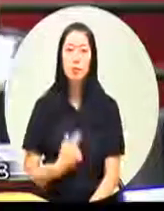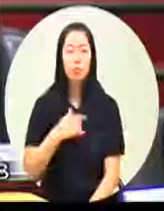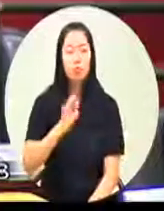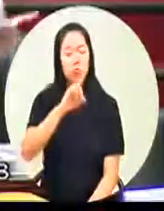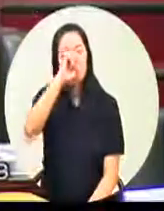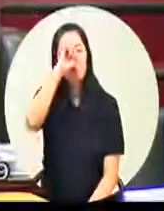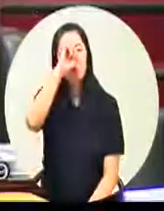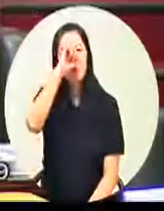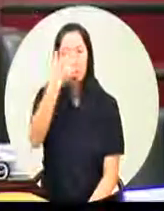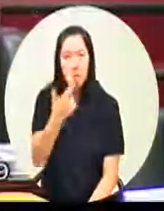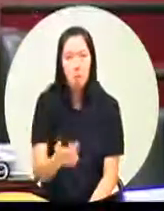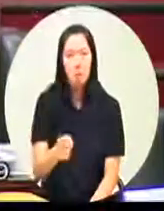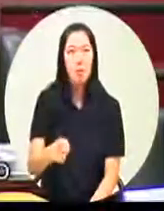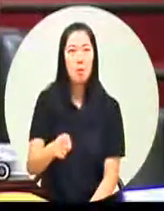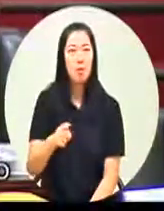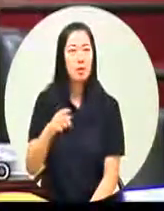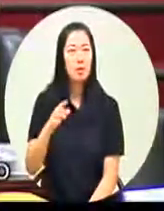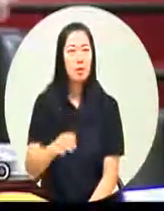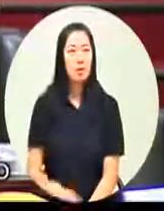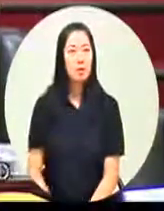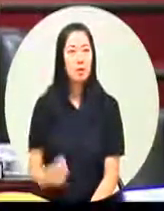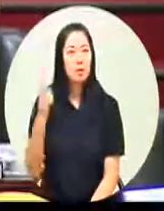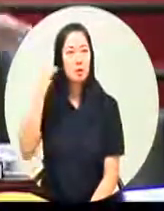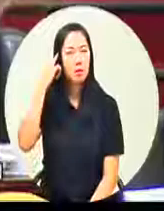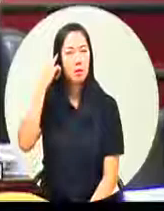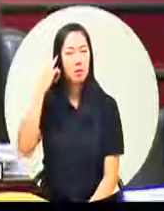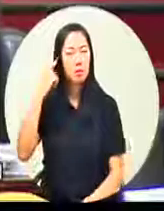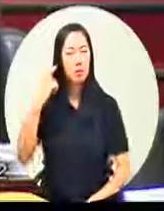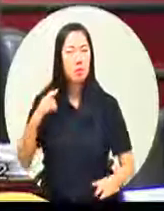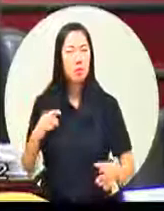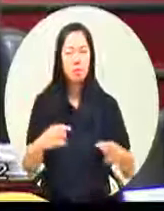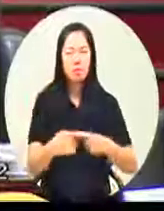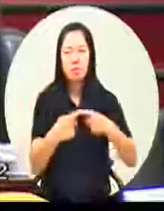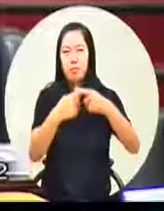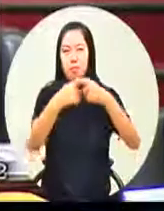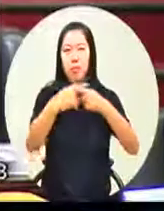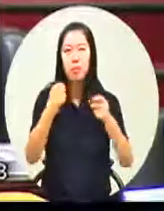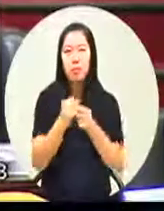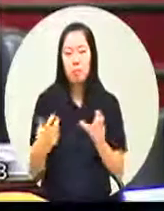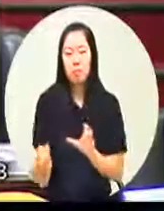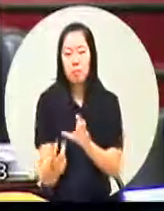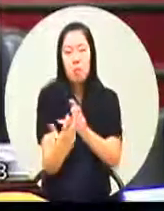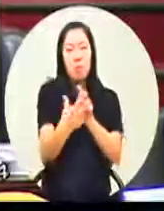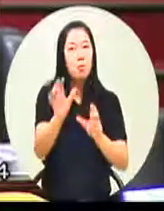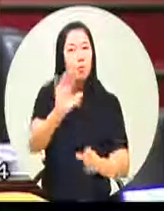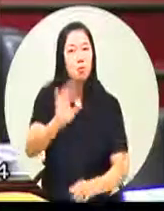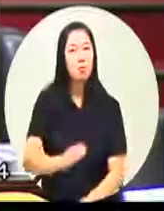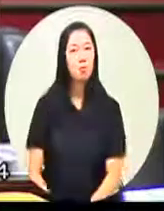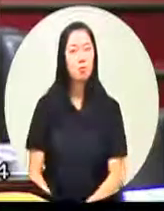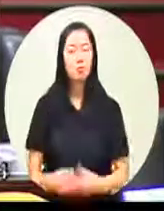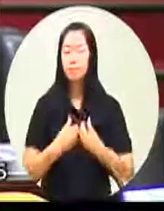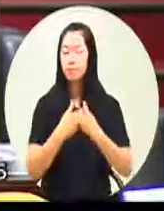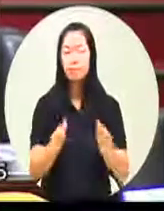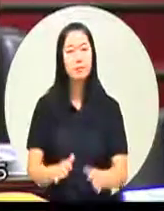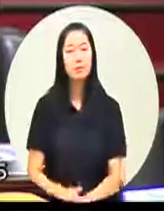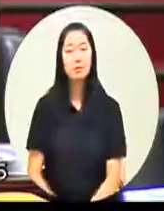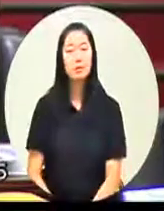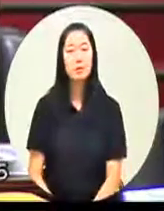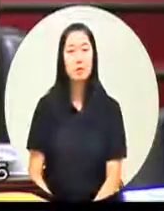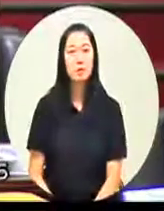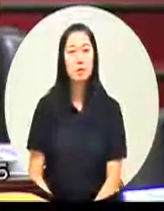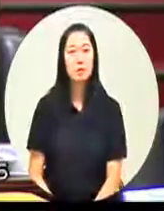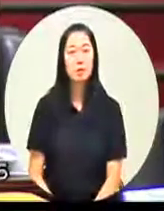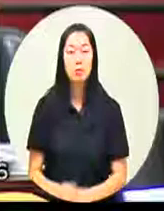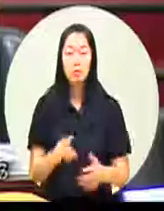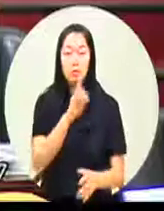慢慢的把这个声音把它吵起来，到时候变成一个内部的一个对立，我想没有需要，好不好？你不要以